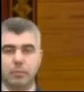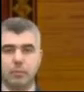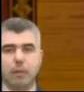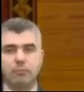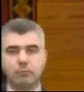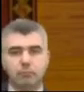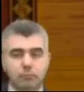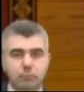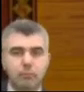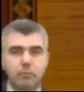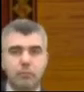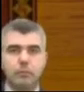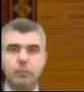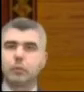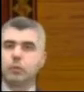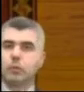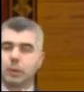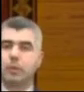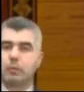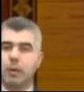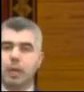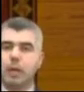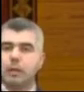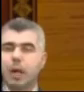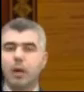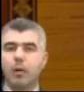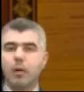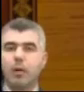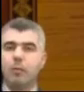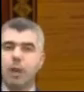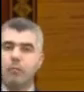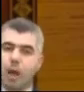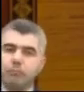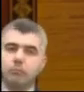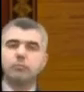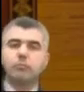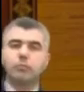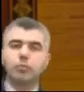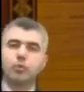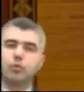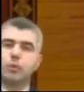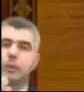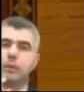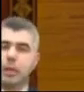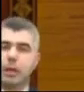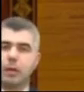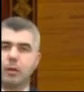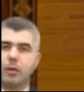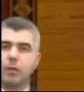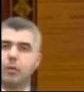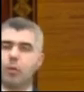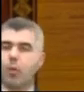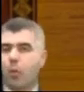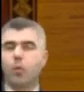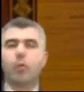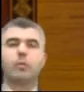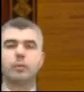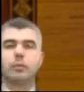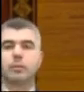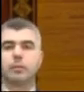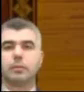أن نقوم بكتابة مشروع من أجل التأكيد على إمكانية أفق